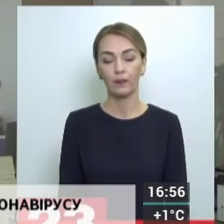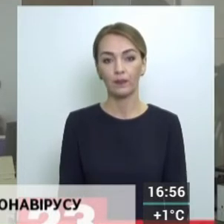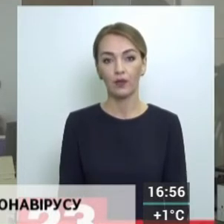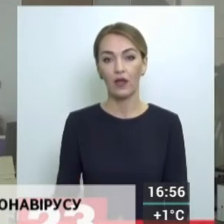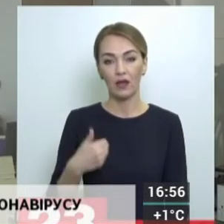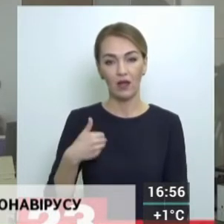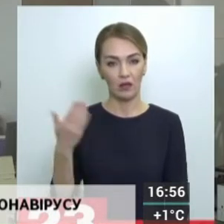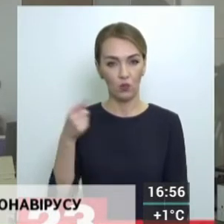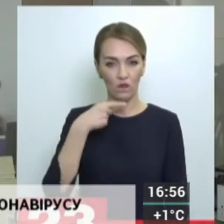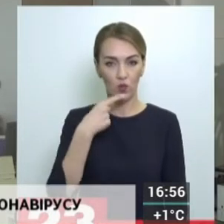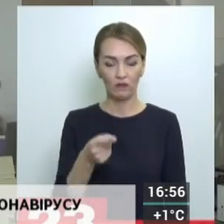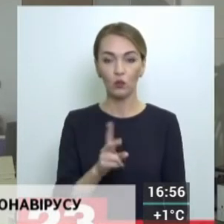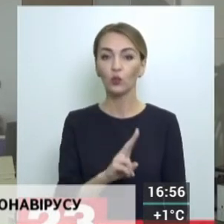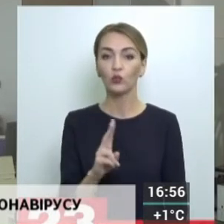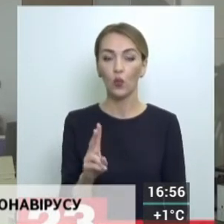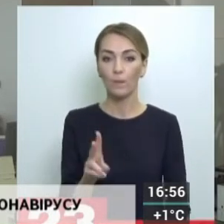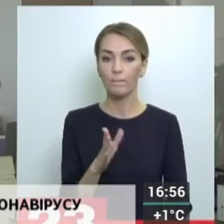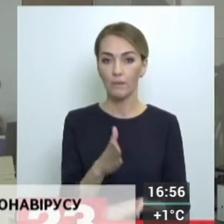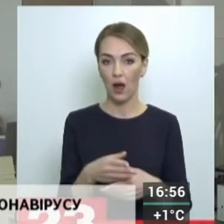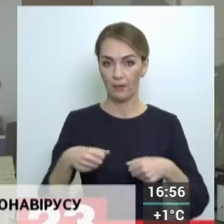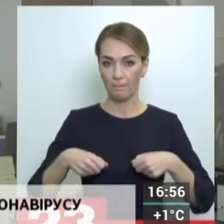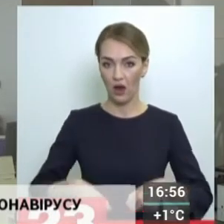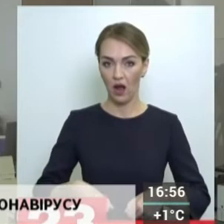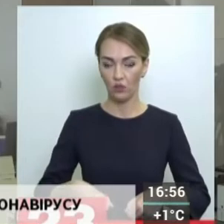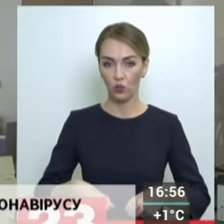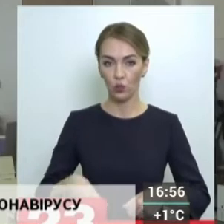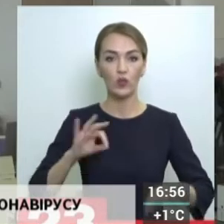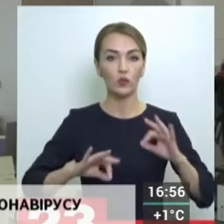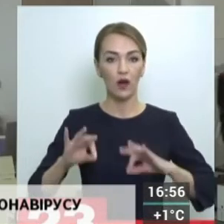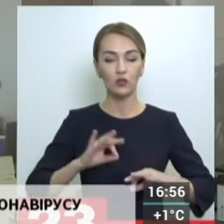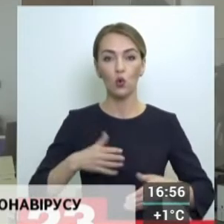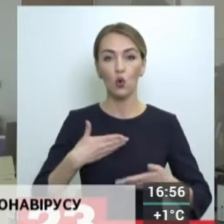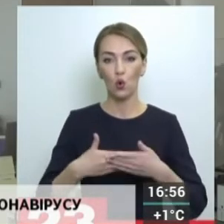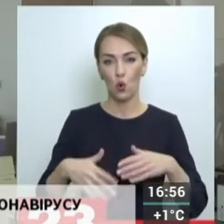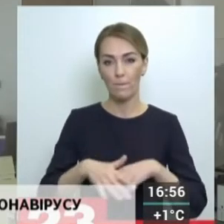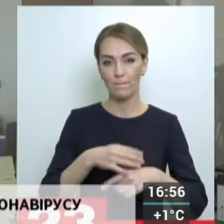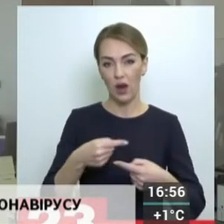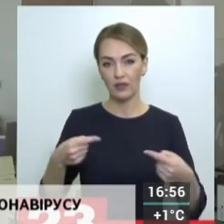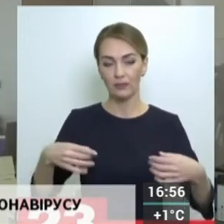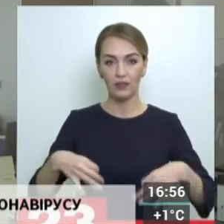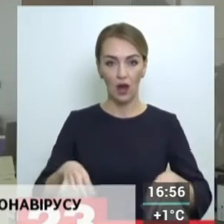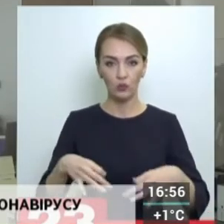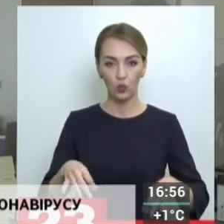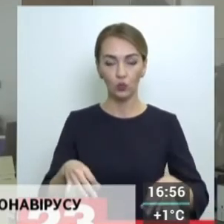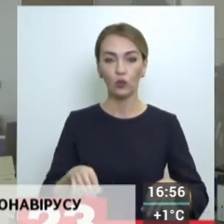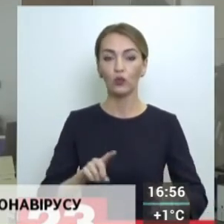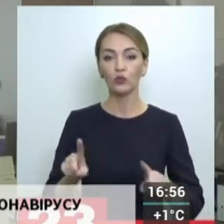Вище я говорив, хто має право користуватись громадським транспортом